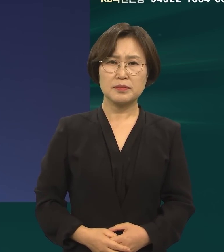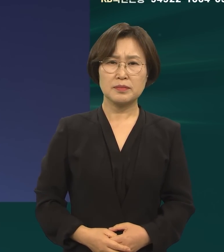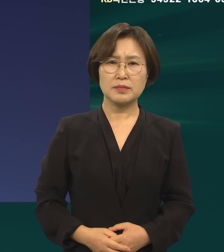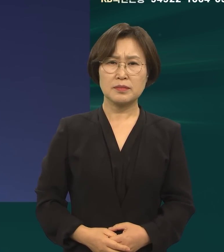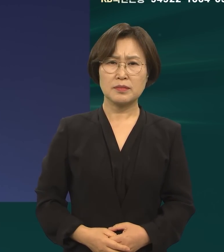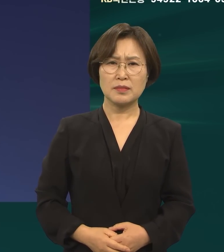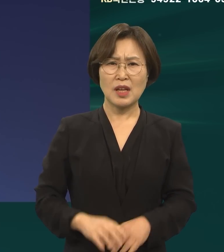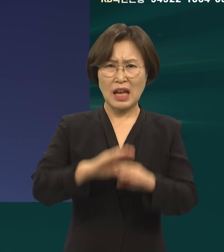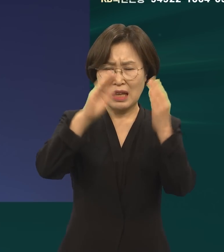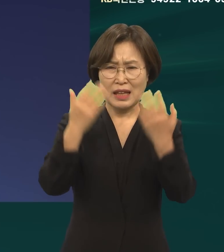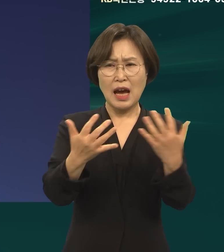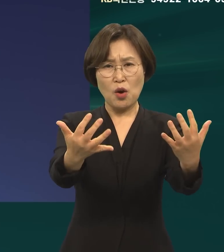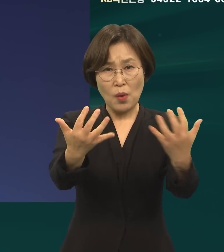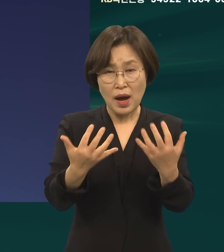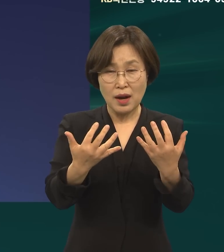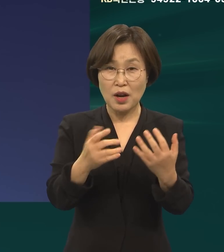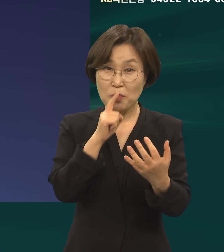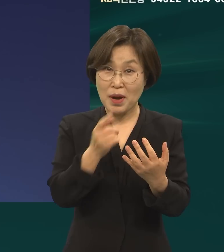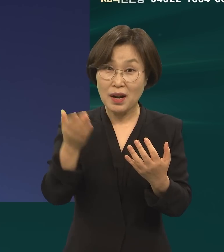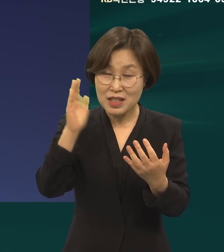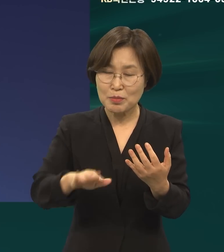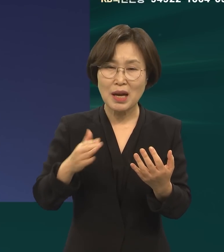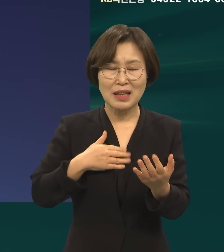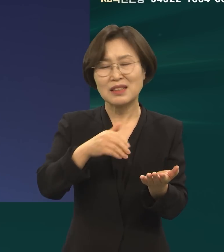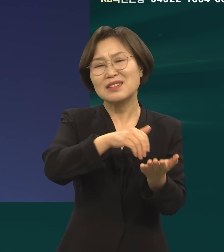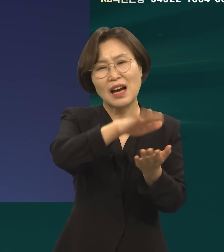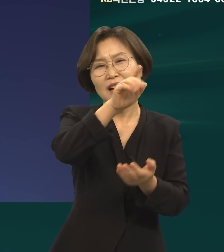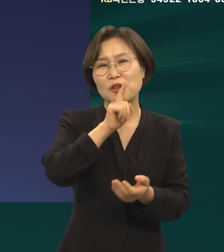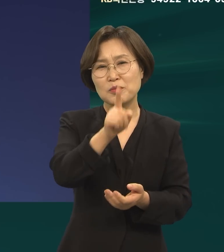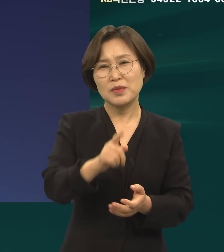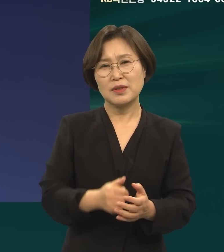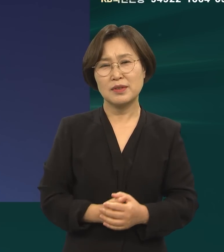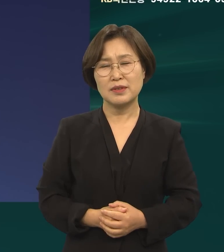다 교회로 오라고 하는데 저는 떠나달라고 부탁합니다. 나가라 교회를.